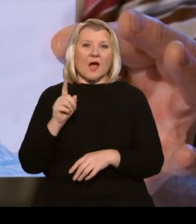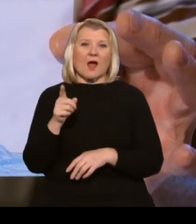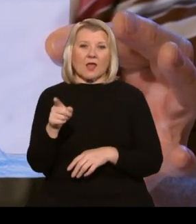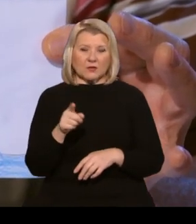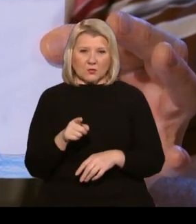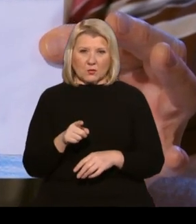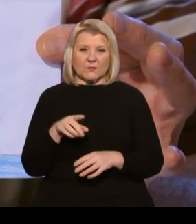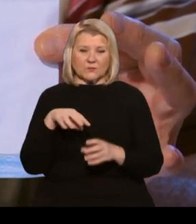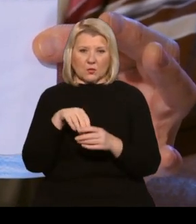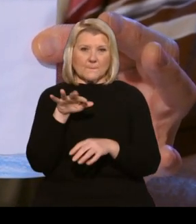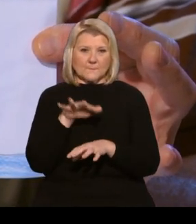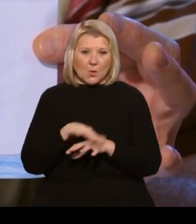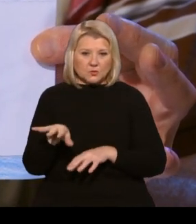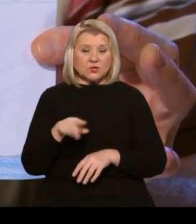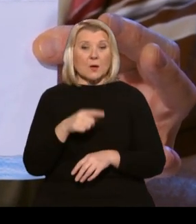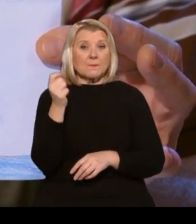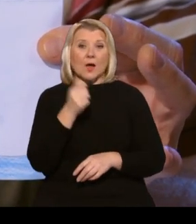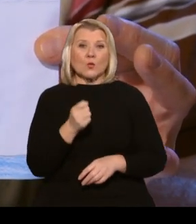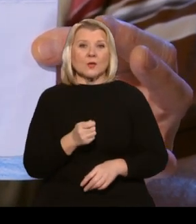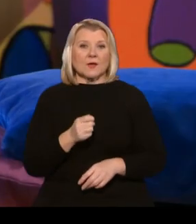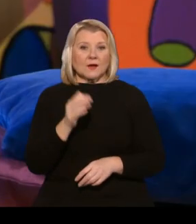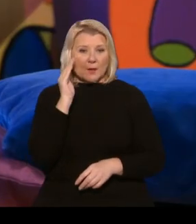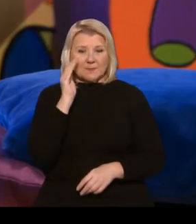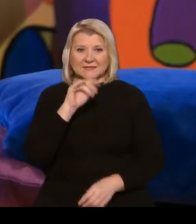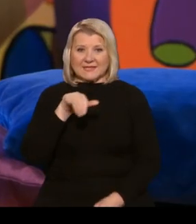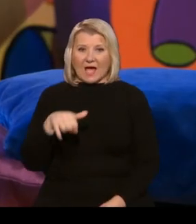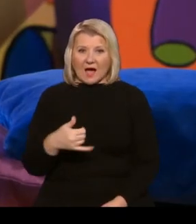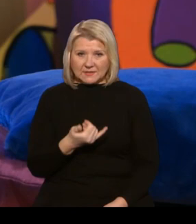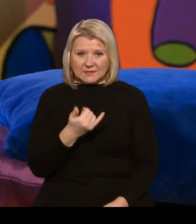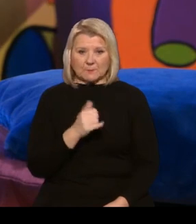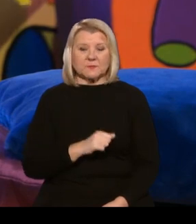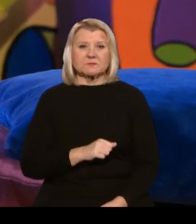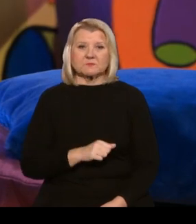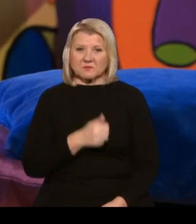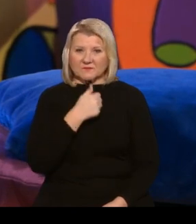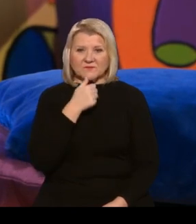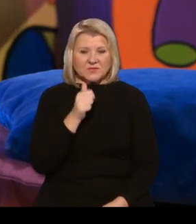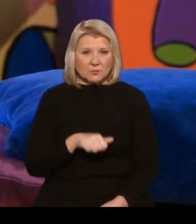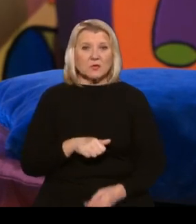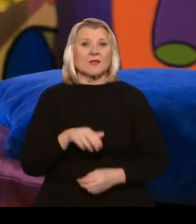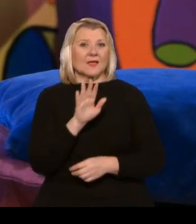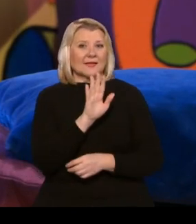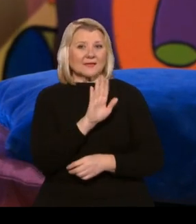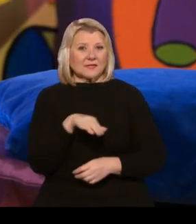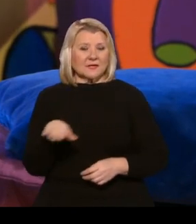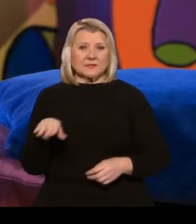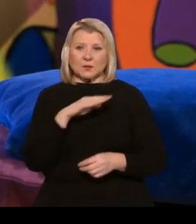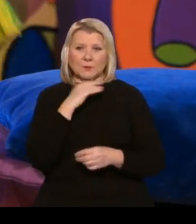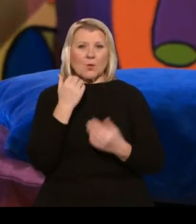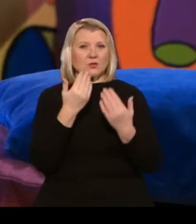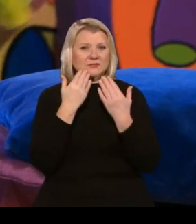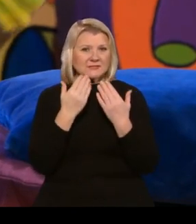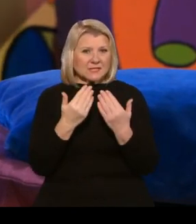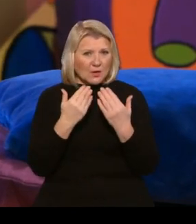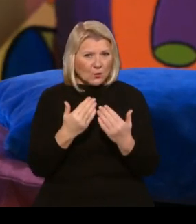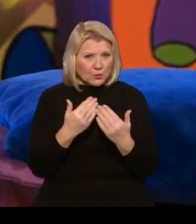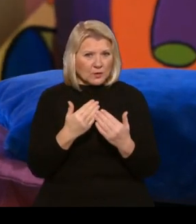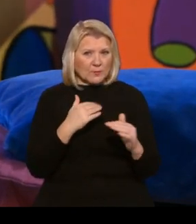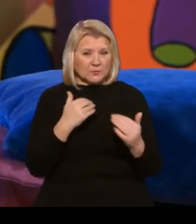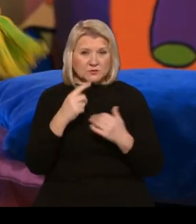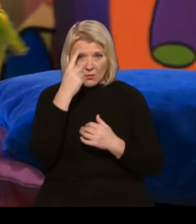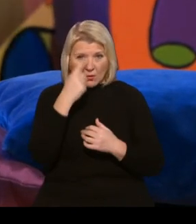To nám nakreslil Jáchym. Výborně, Jáchyme. Holky a kluci, moc vám za obrázky děkujeme.